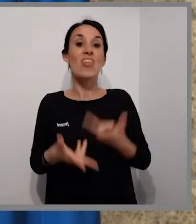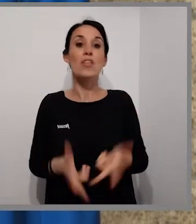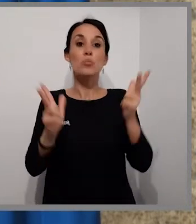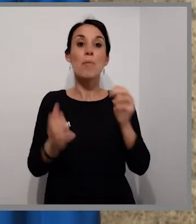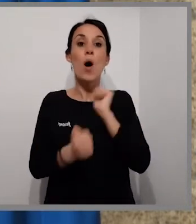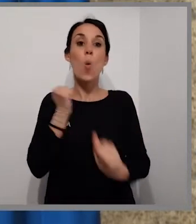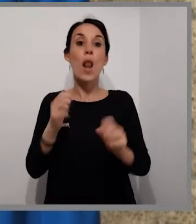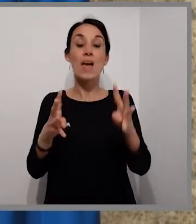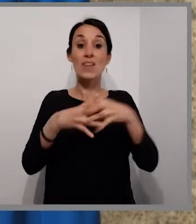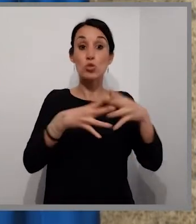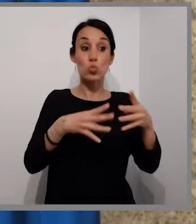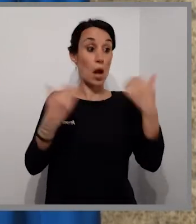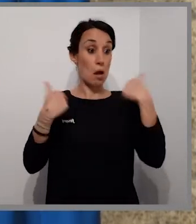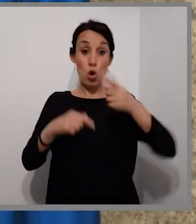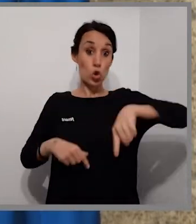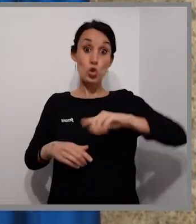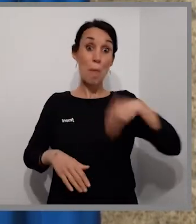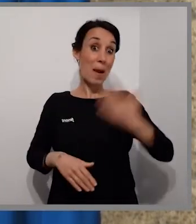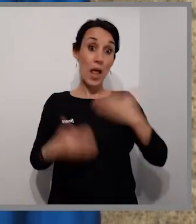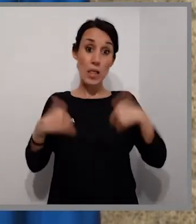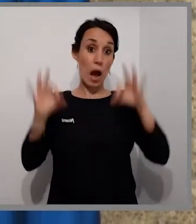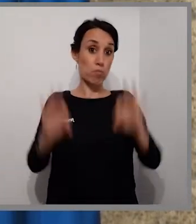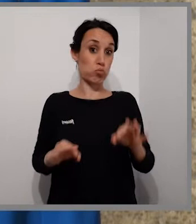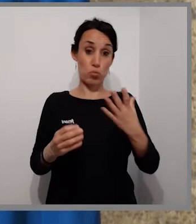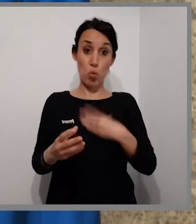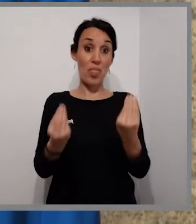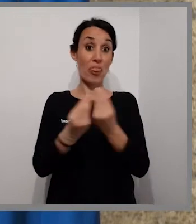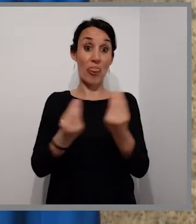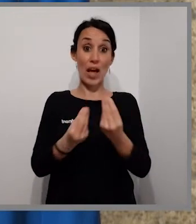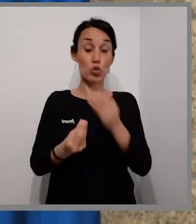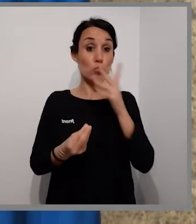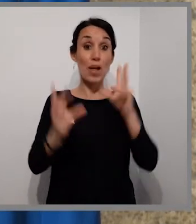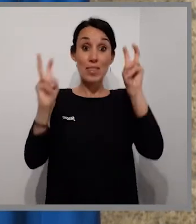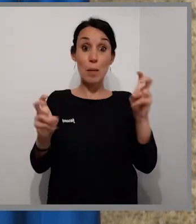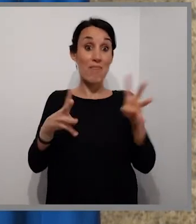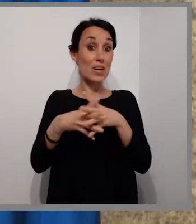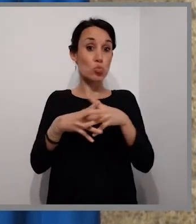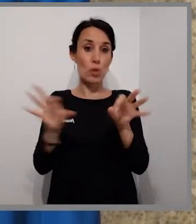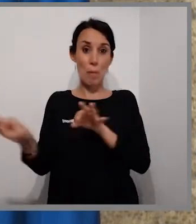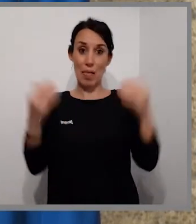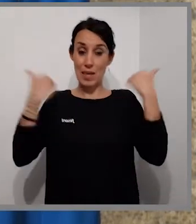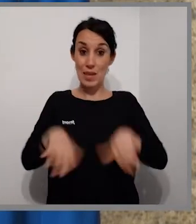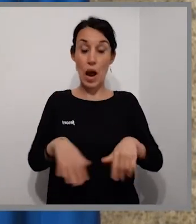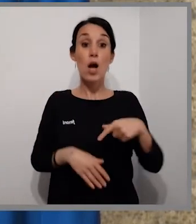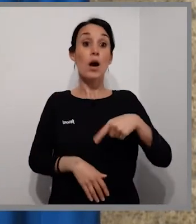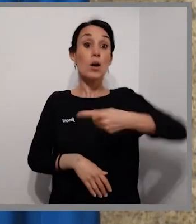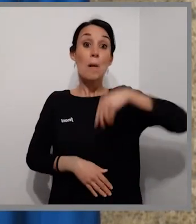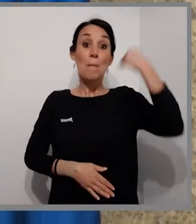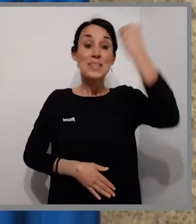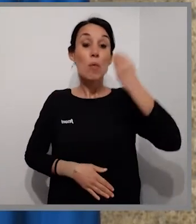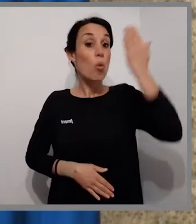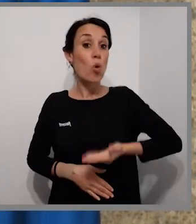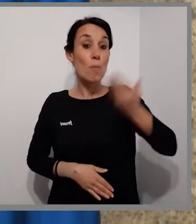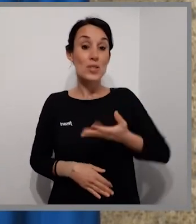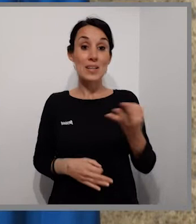nosaltres demà el podrem facilitar perquè ja estem treballant en aquesta consideració. Pensem que és